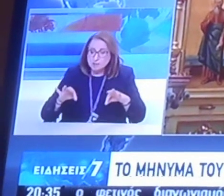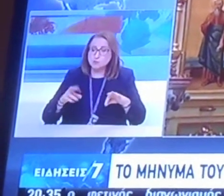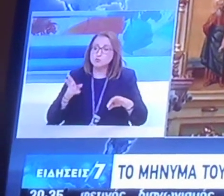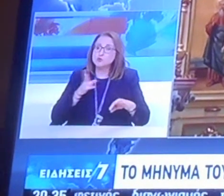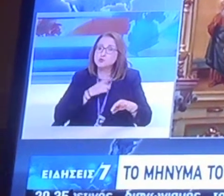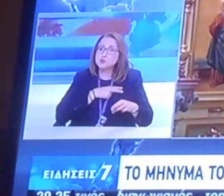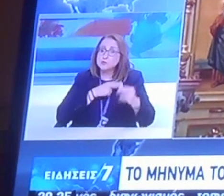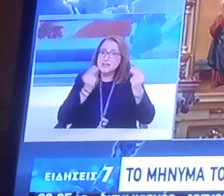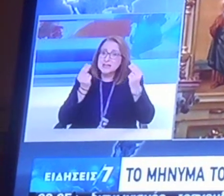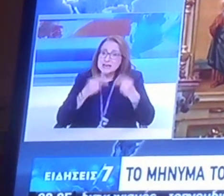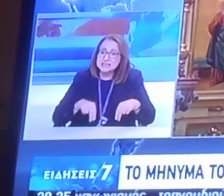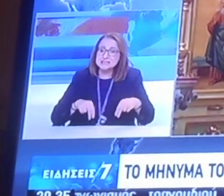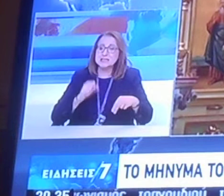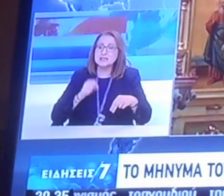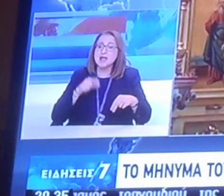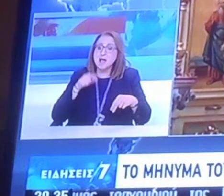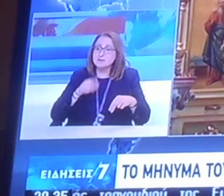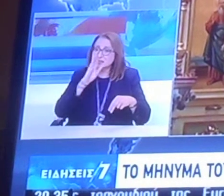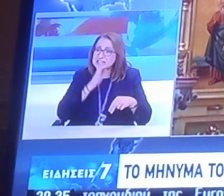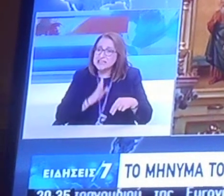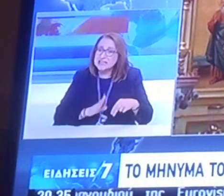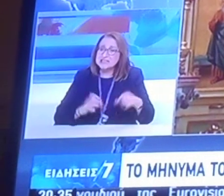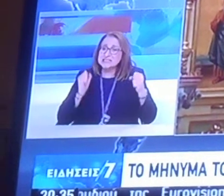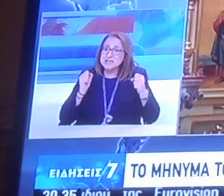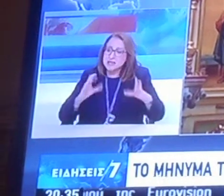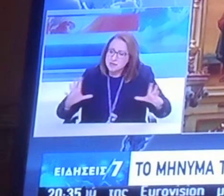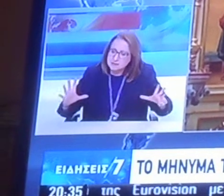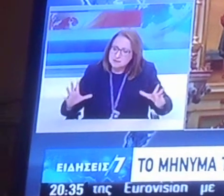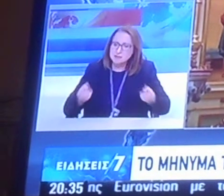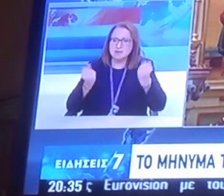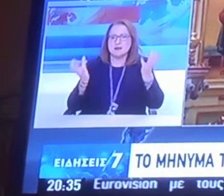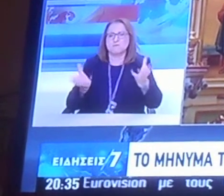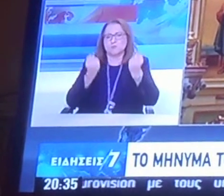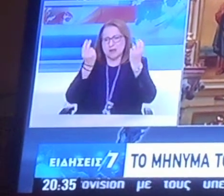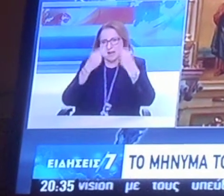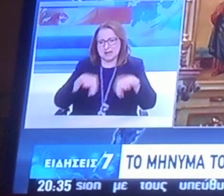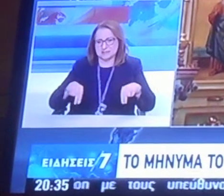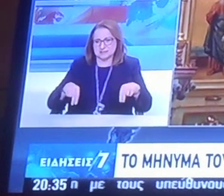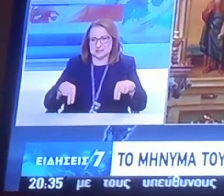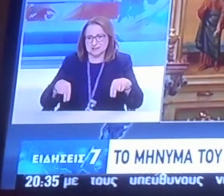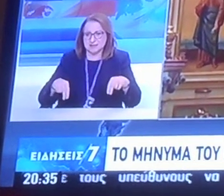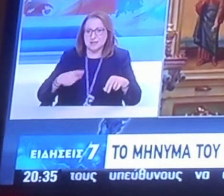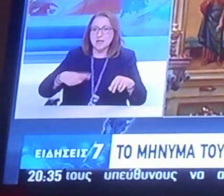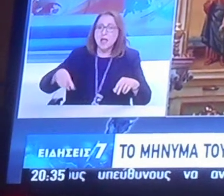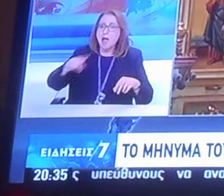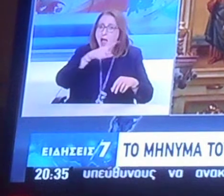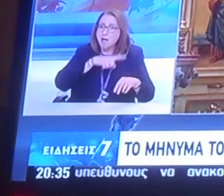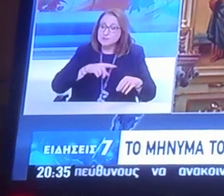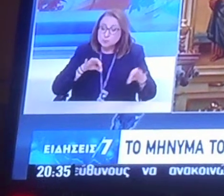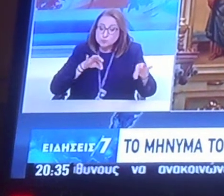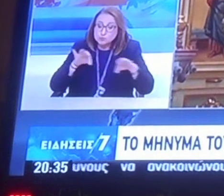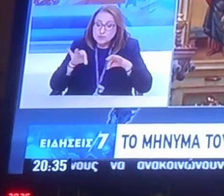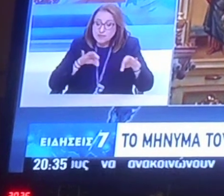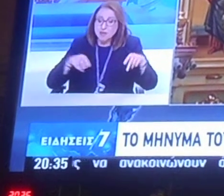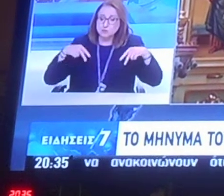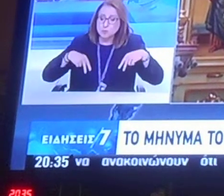την υπέρβαση αυτής της κρίσης. Θα μπορούσε να τους χαρακτηρίσει κάποιος ως στρατηγούς στη